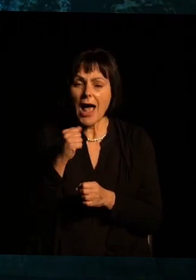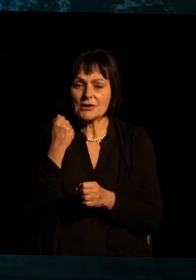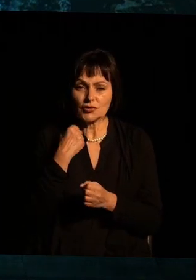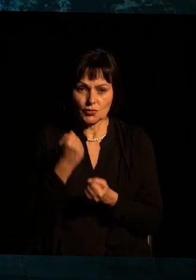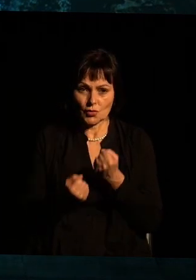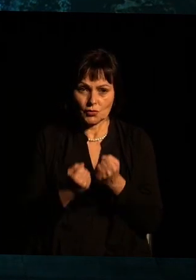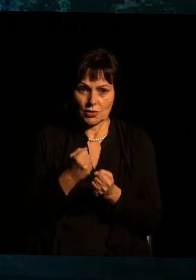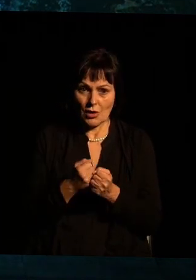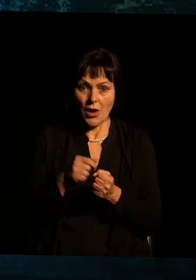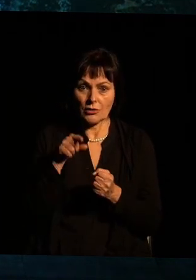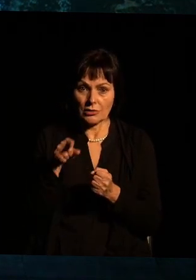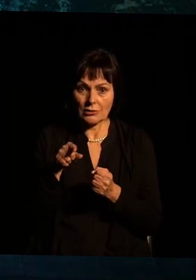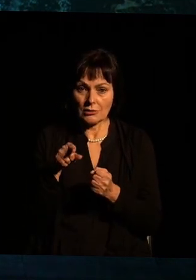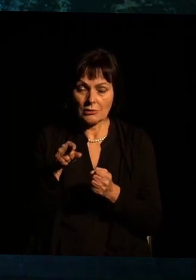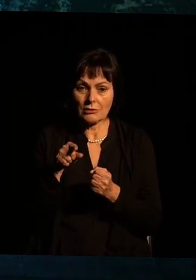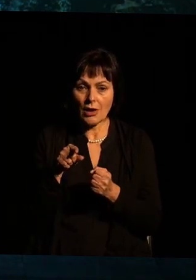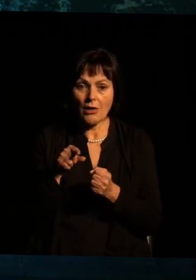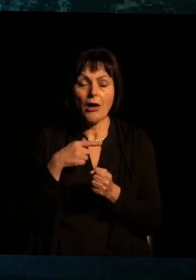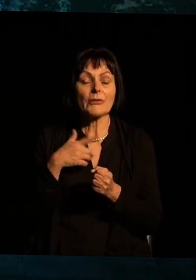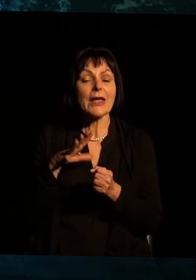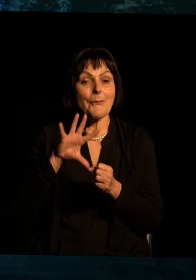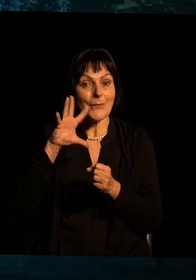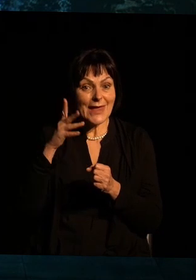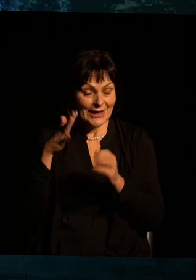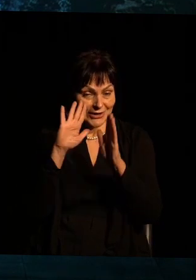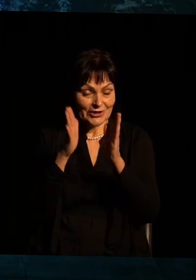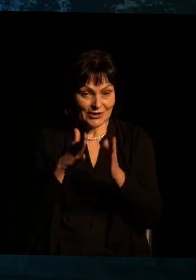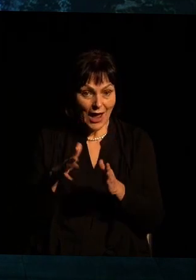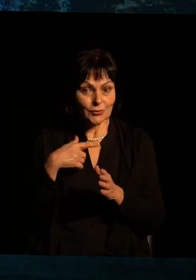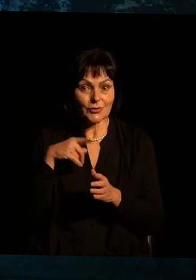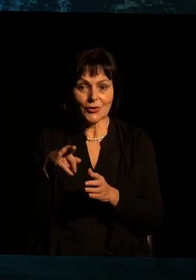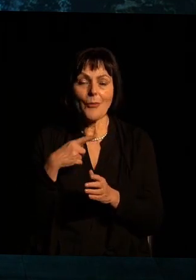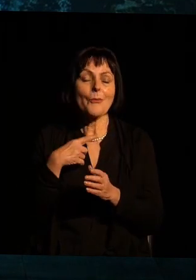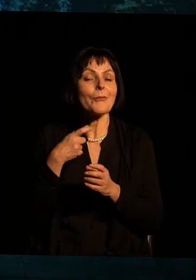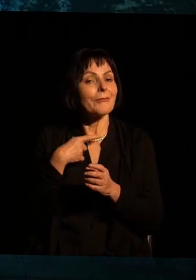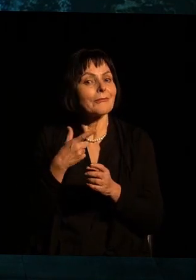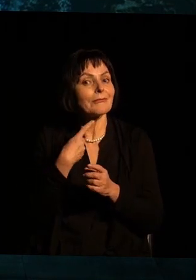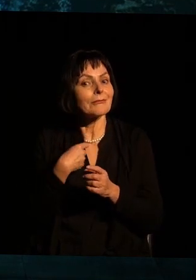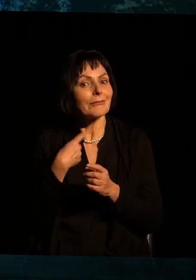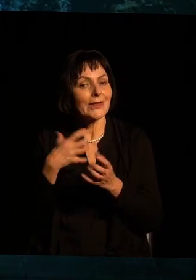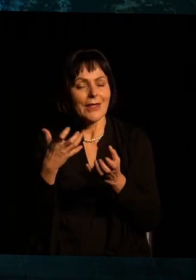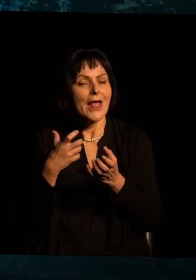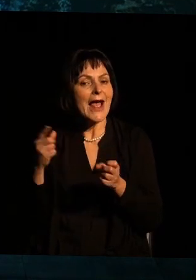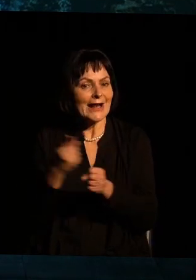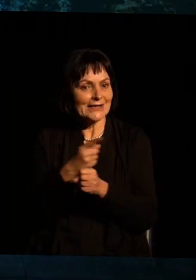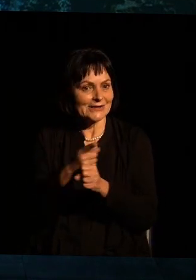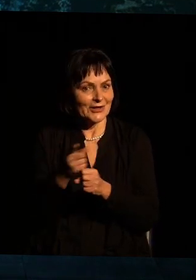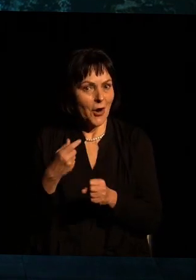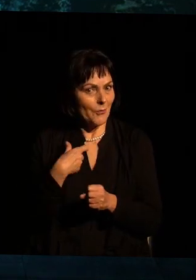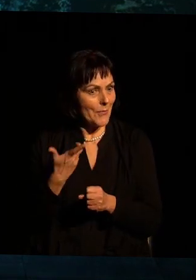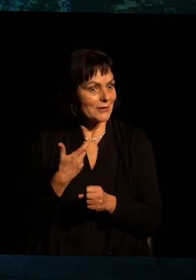bardzo trudno. I to oprócz tych pięknych kształtów, to mnie właśnie pociągało takie no, duże ryzyko